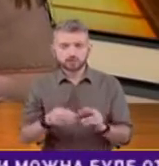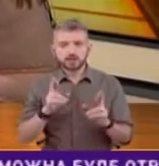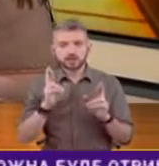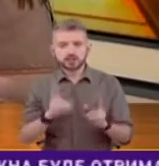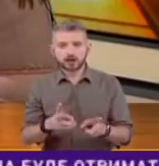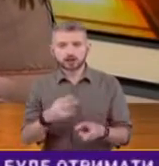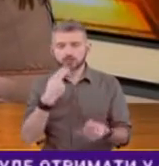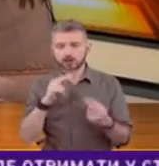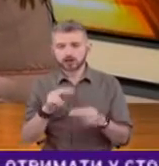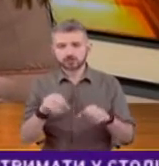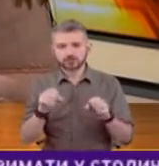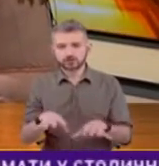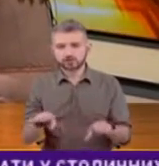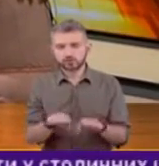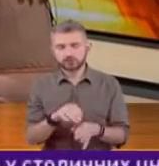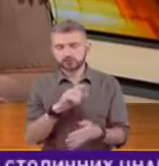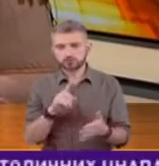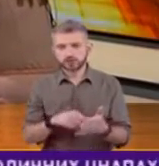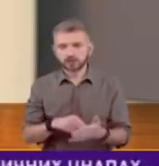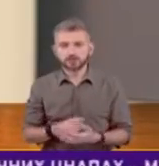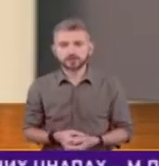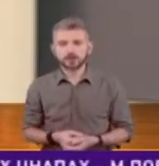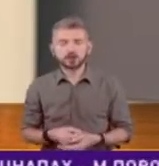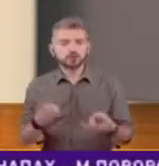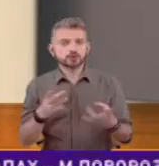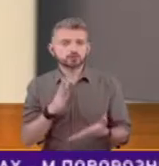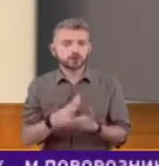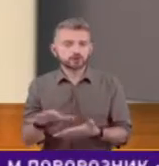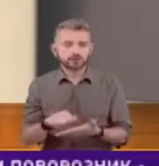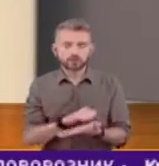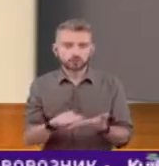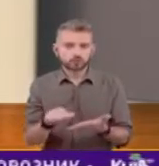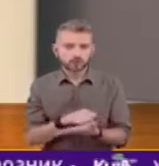чином найкраще вирішити подібні питання? Ну, потрібно мати всі документи. Я